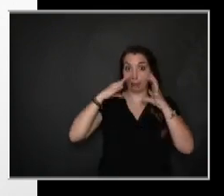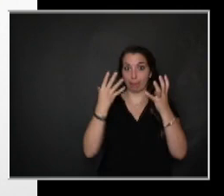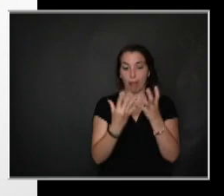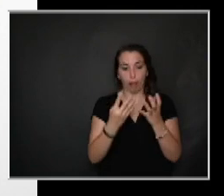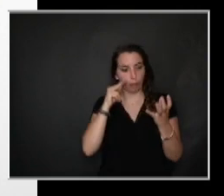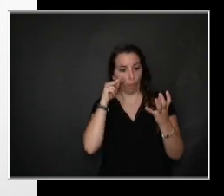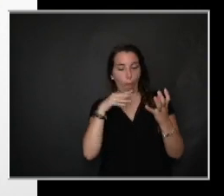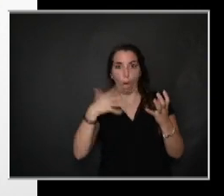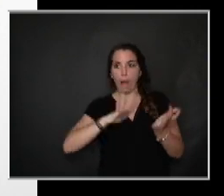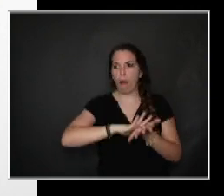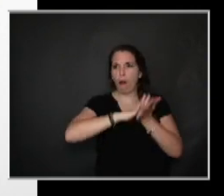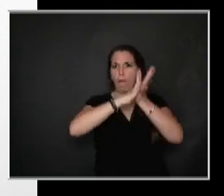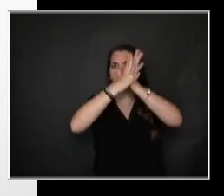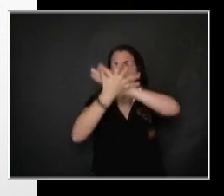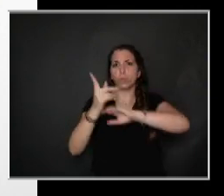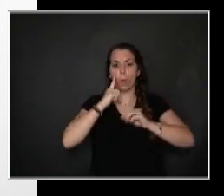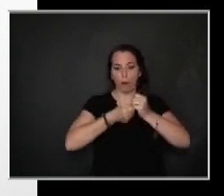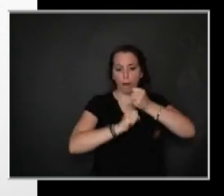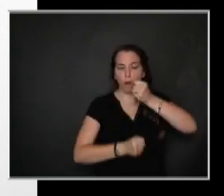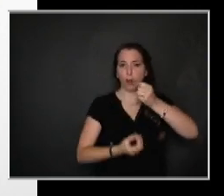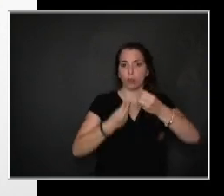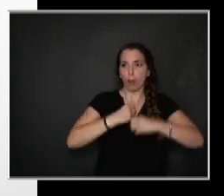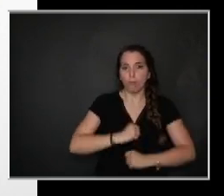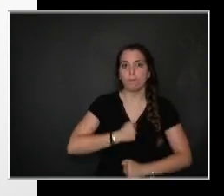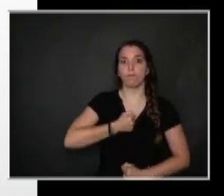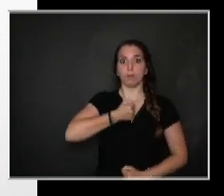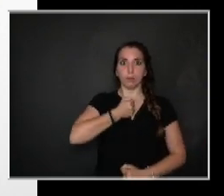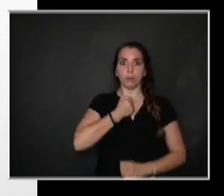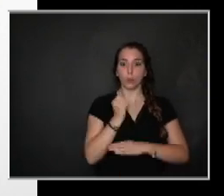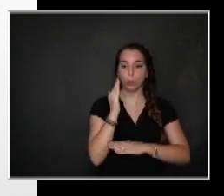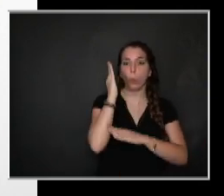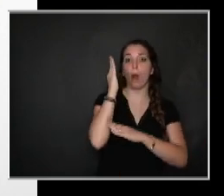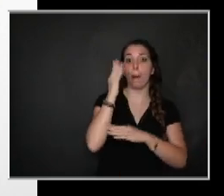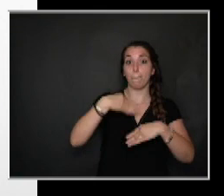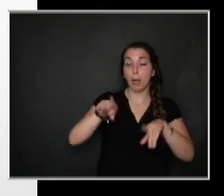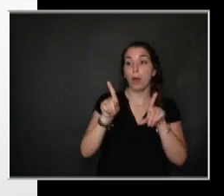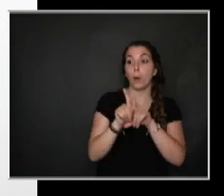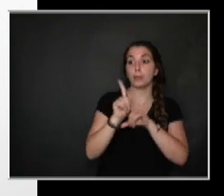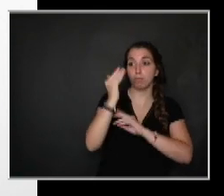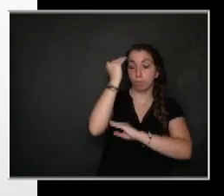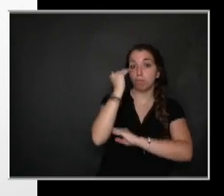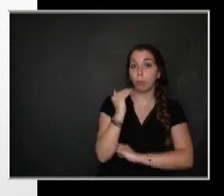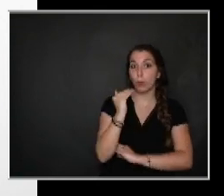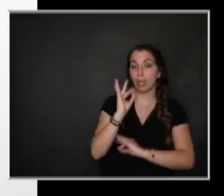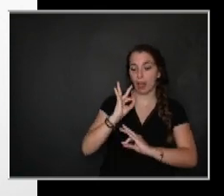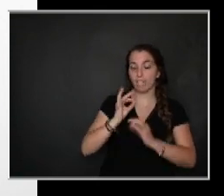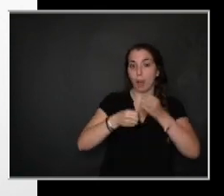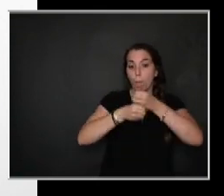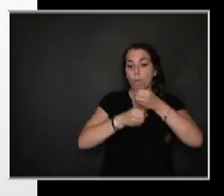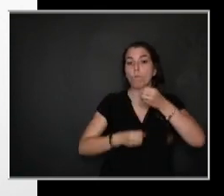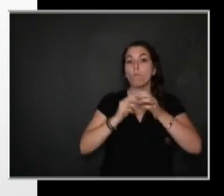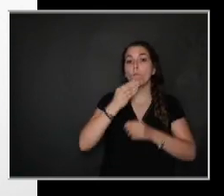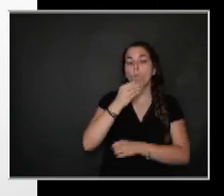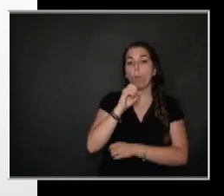c'est un organe qui sert à nous ériger, mais également qui protège la moelle épinière, qui est